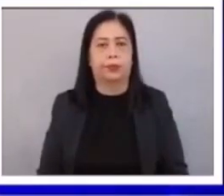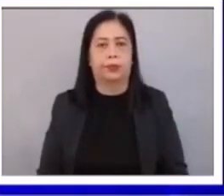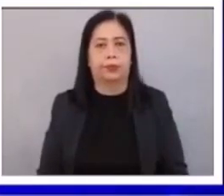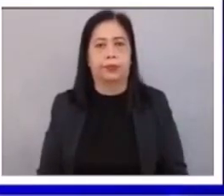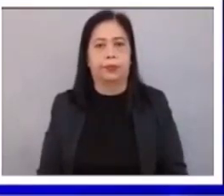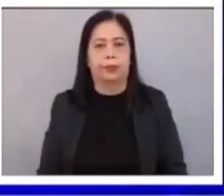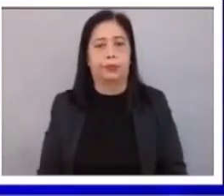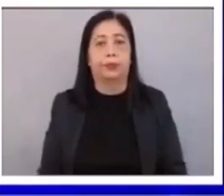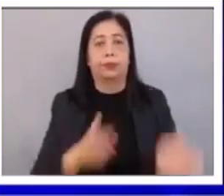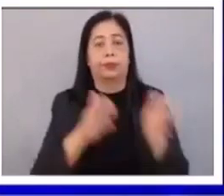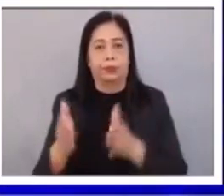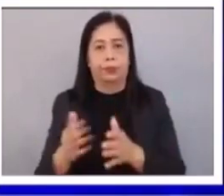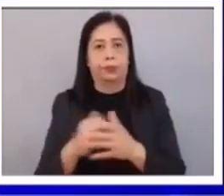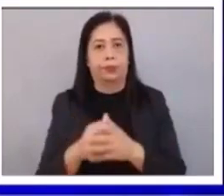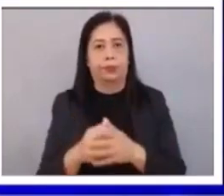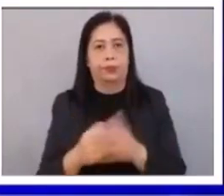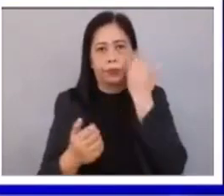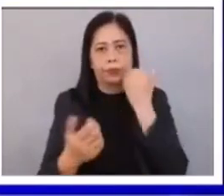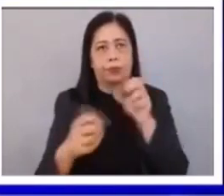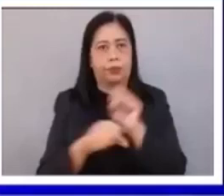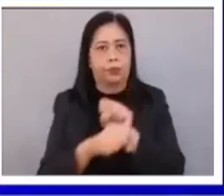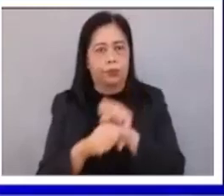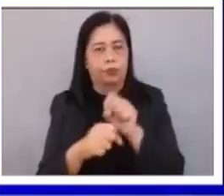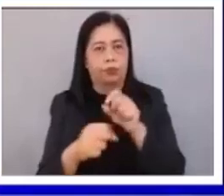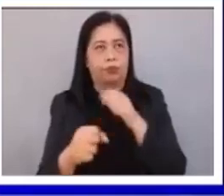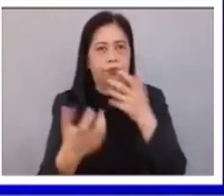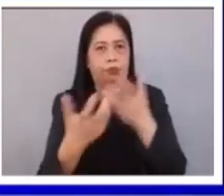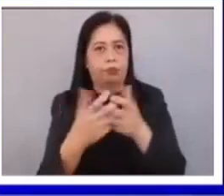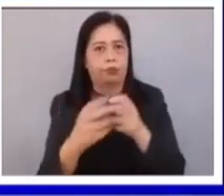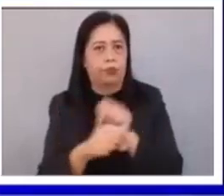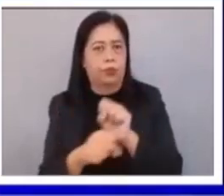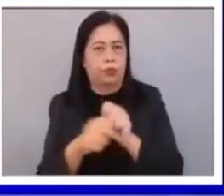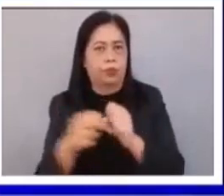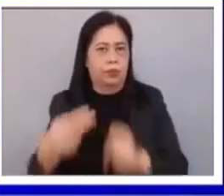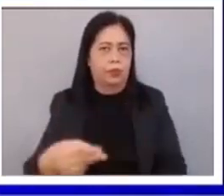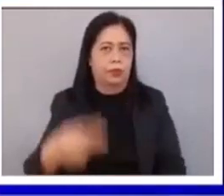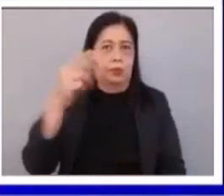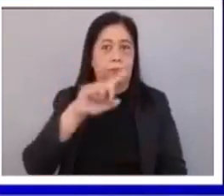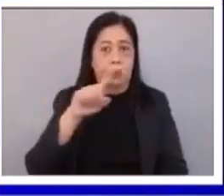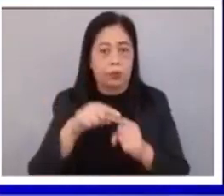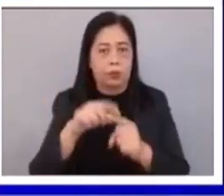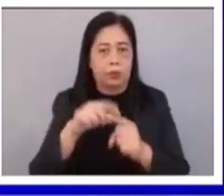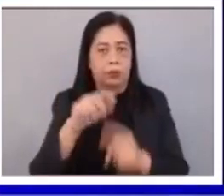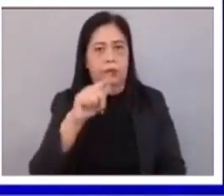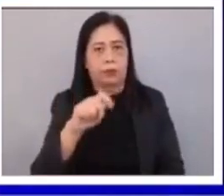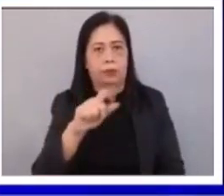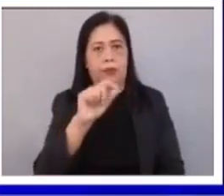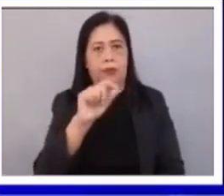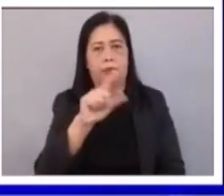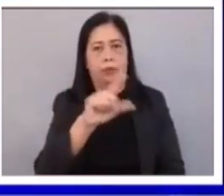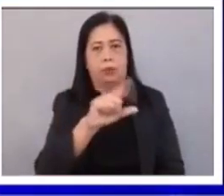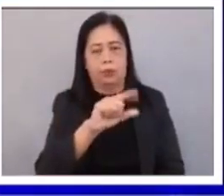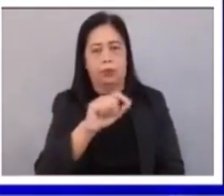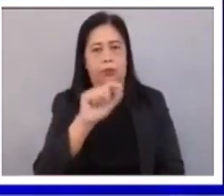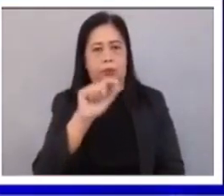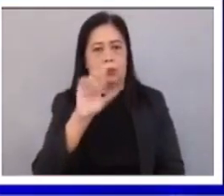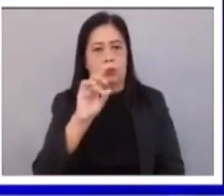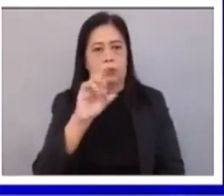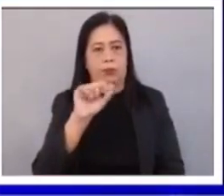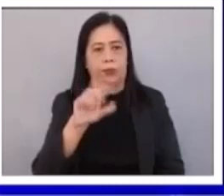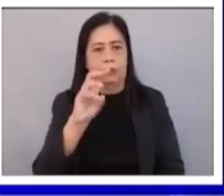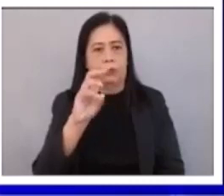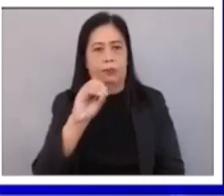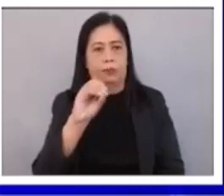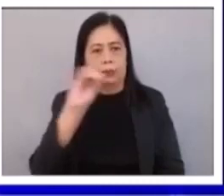Samantalang unemployment rate ay tinatayang pinakamataas noong Abril 2020 na nasa 17.6% ay nagkaroon